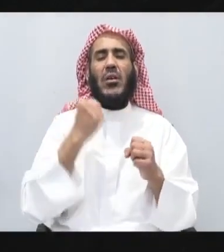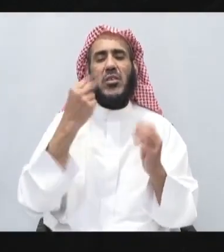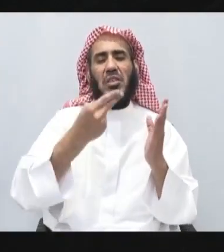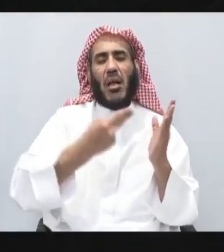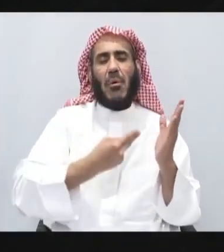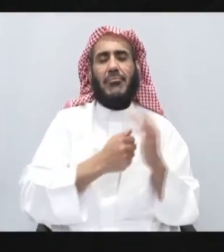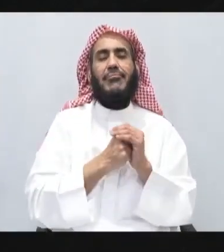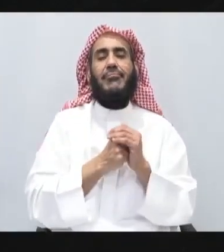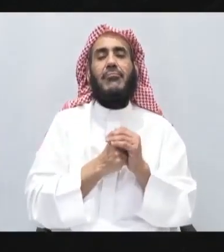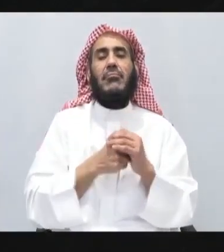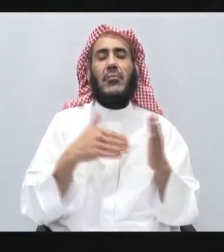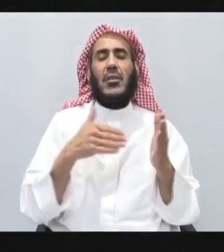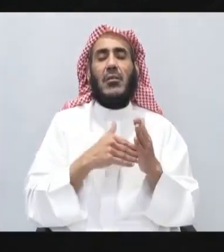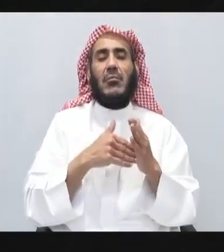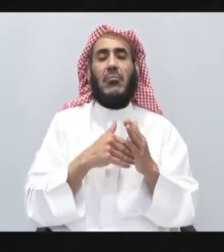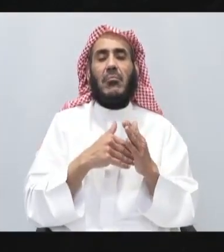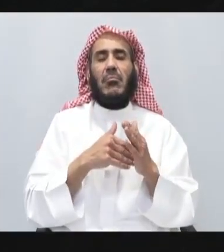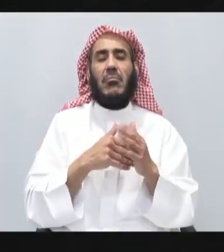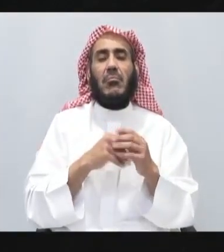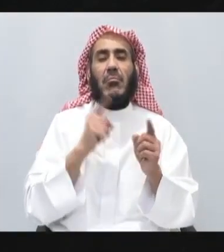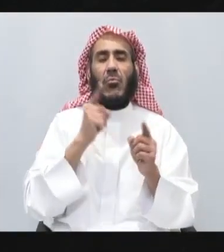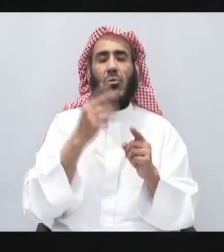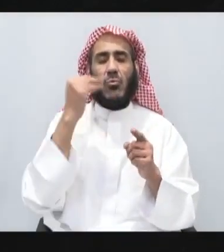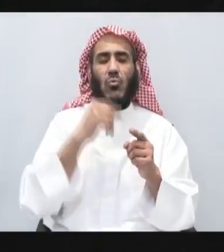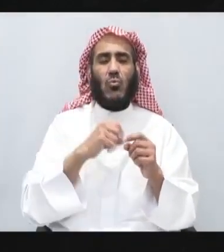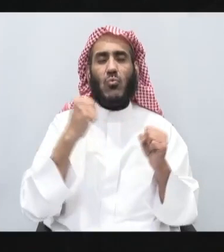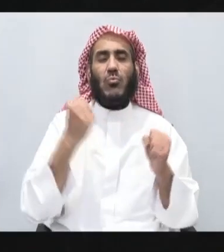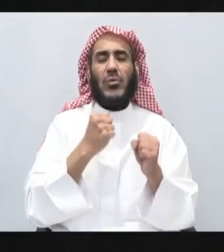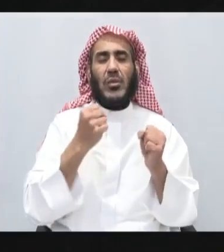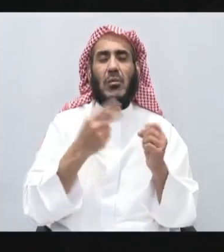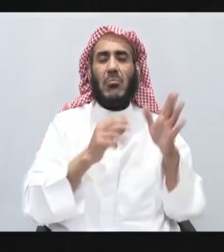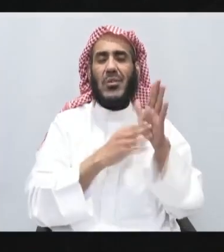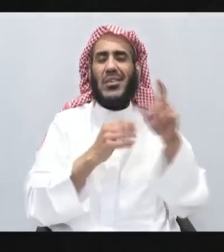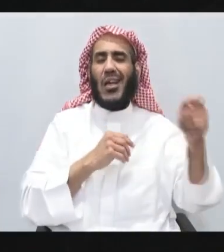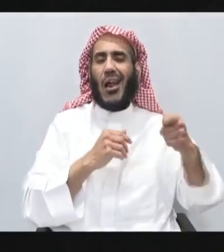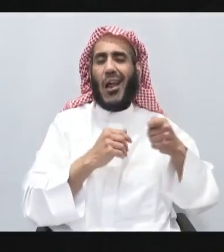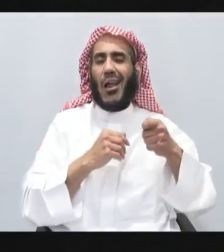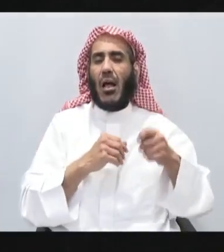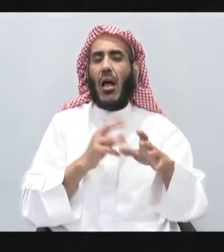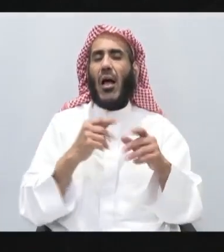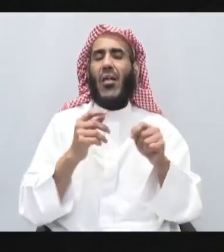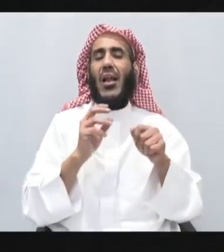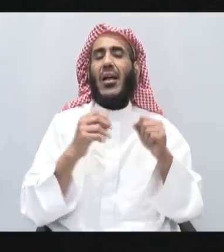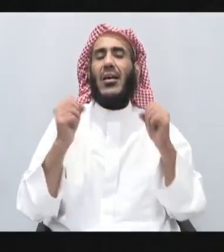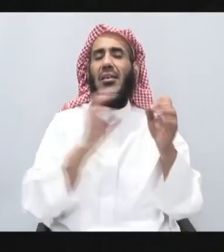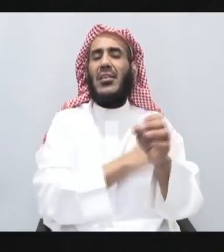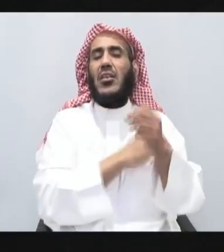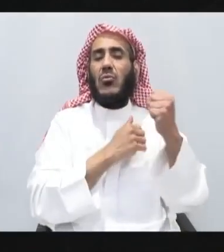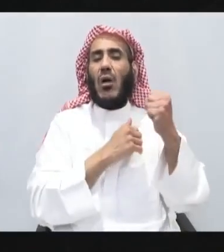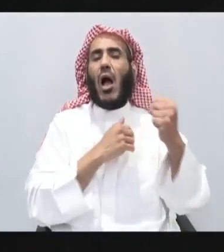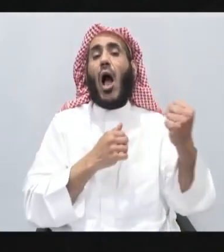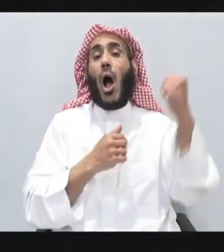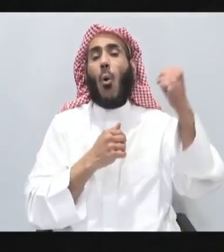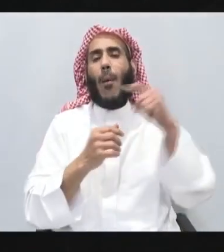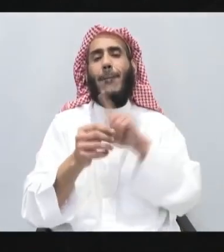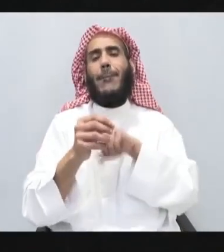الكتابه حتى لو انت انت او انت تمارس الكتابه باليسار بالتالي عضلات اليد اليسرى حتكون